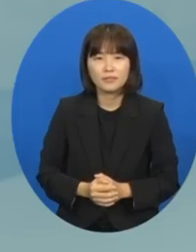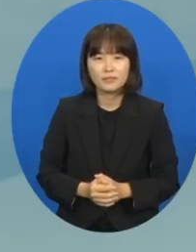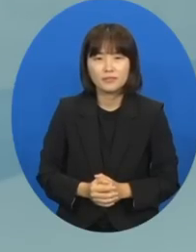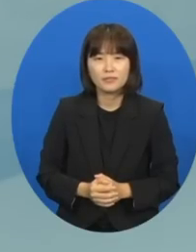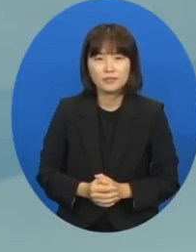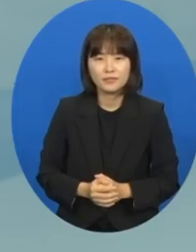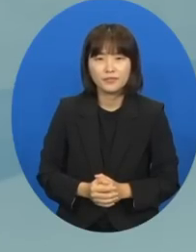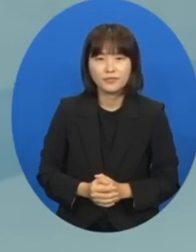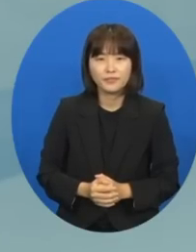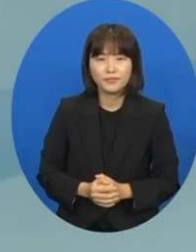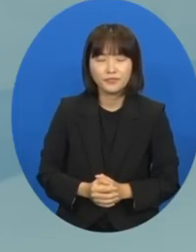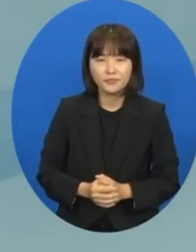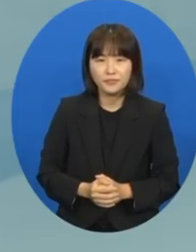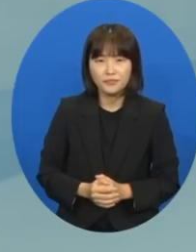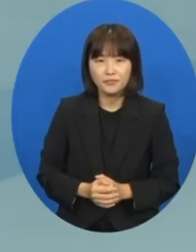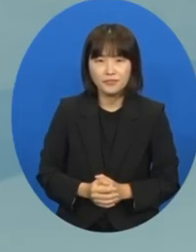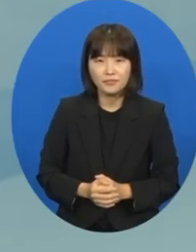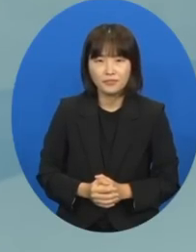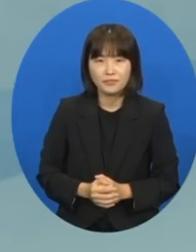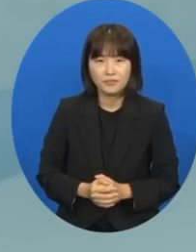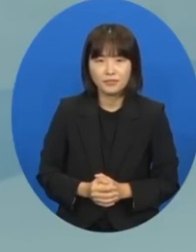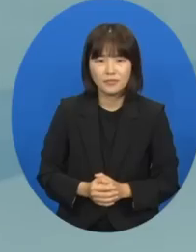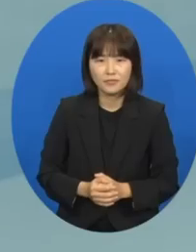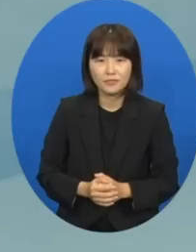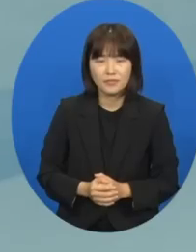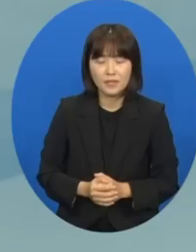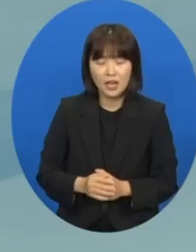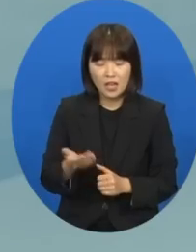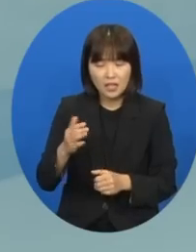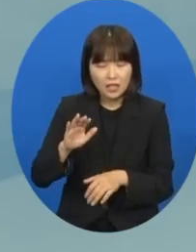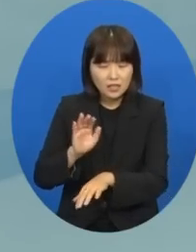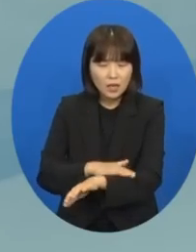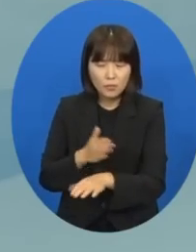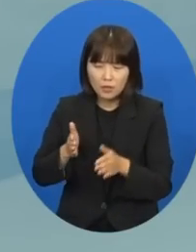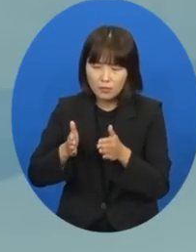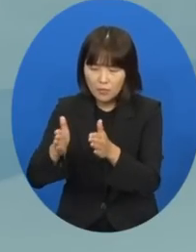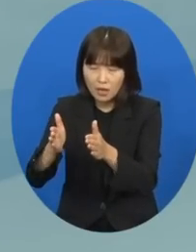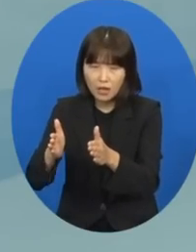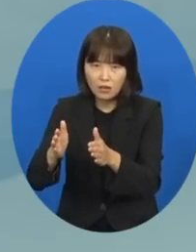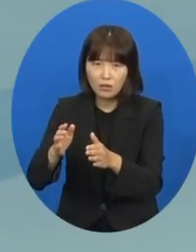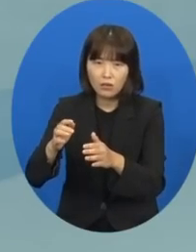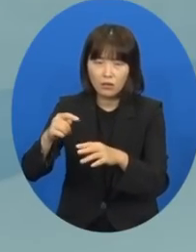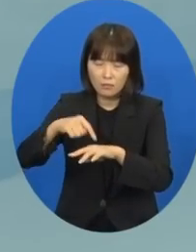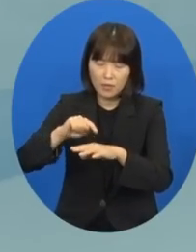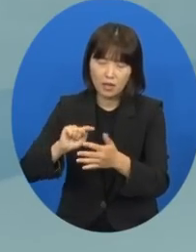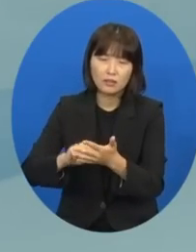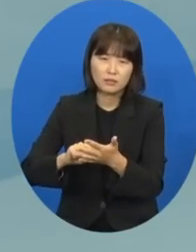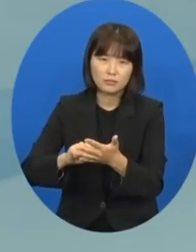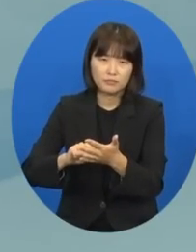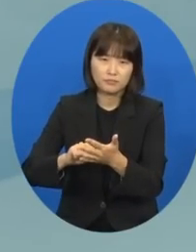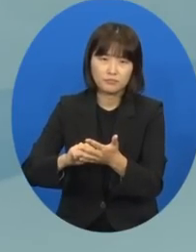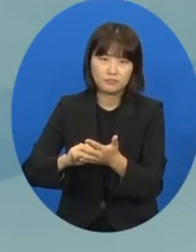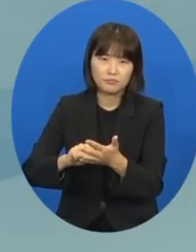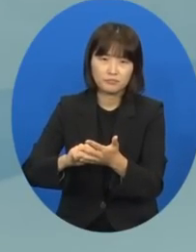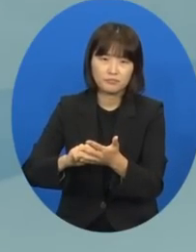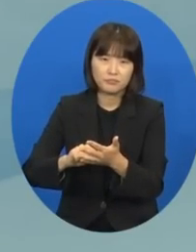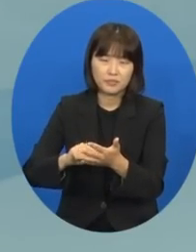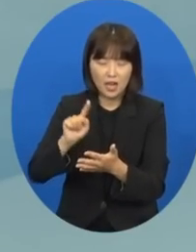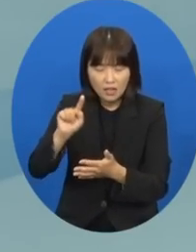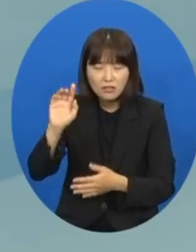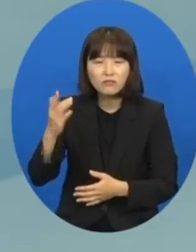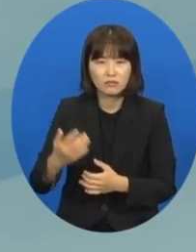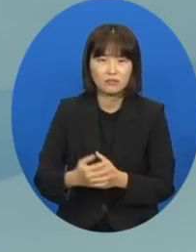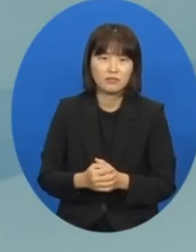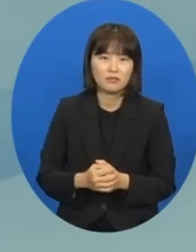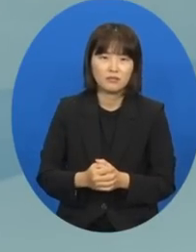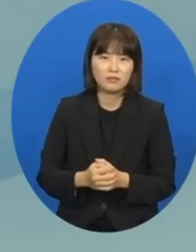마음이 되었어요. 엉뚱한 곳으로 한 마음이 되었어요. 하나님의 약속과는 정반대 방향으로 흘러갑니다.